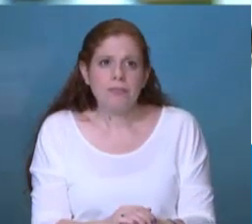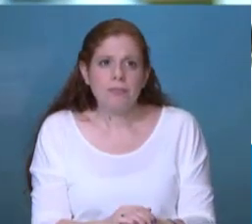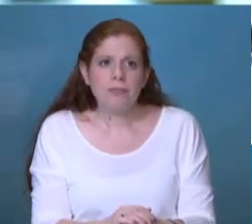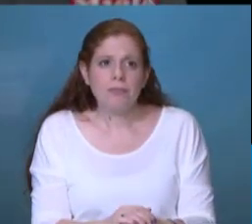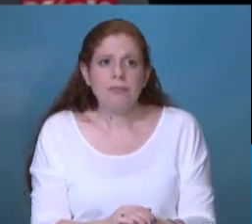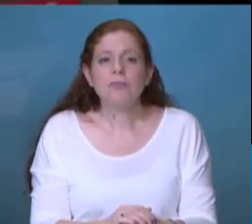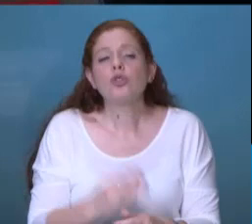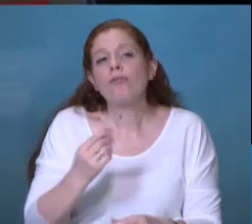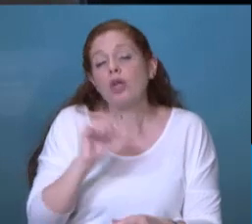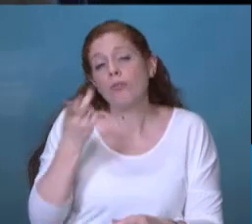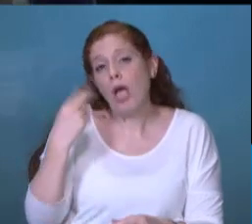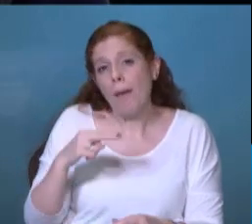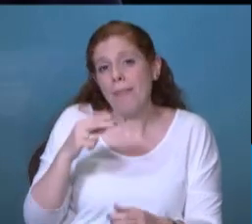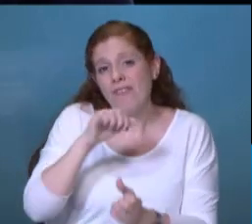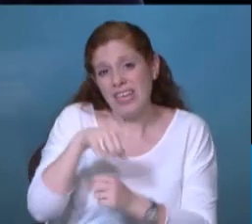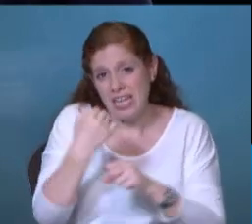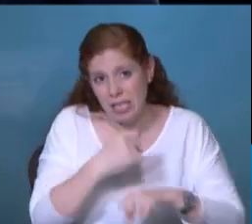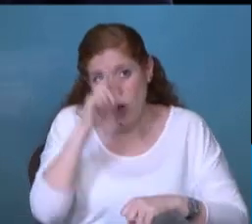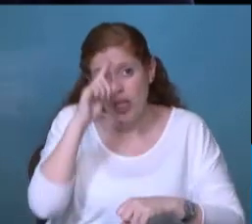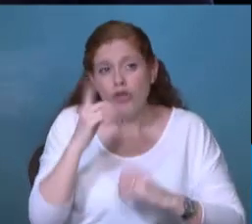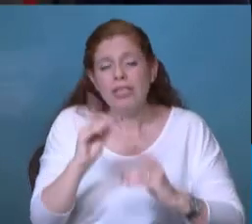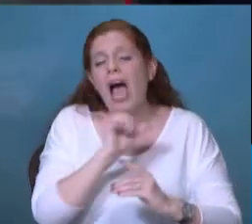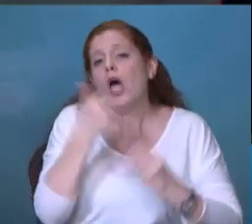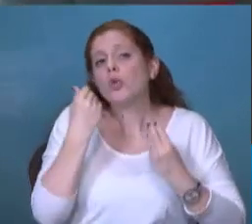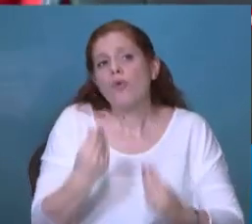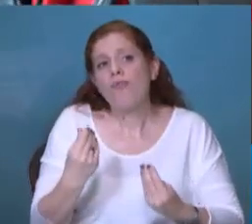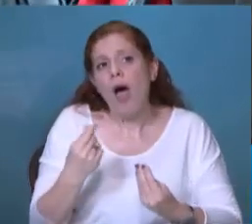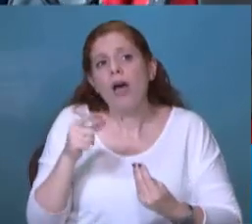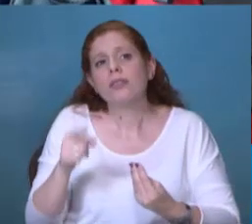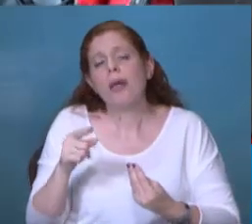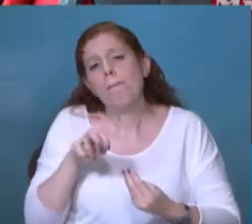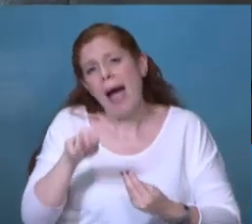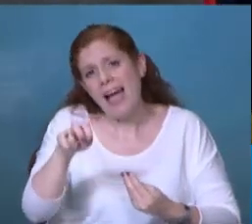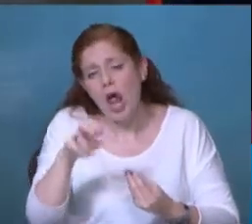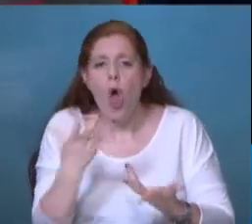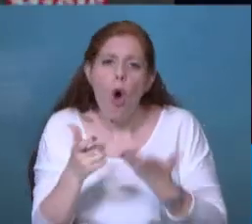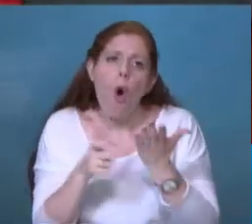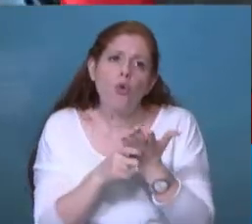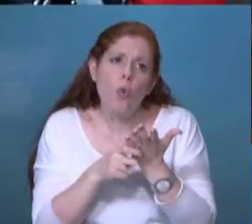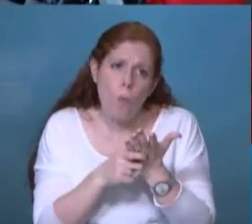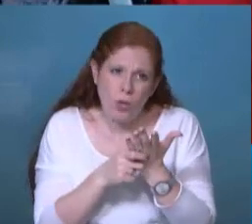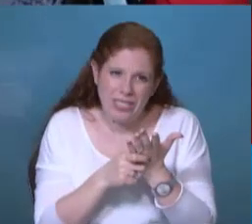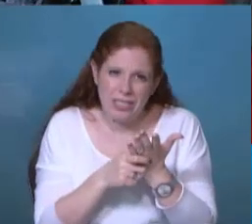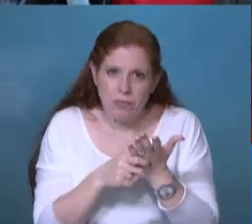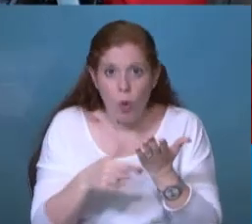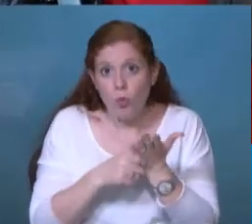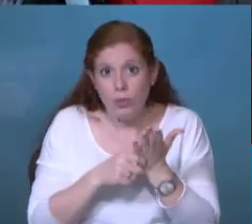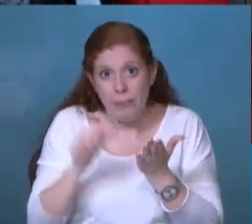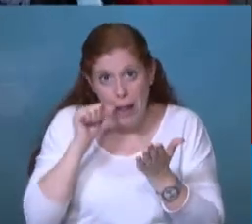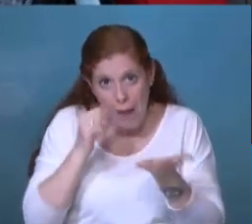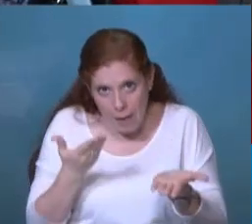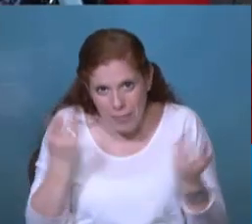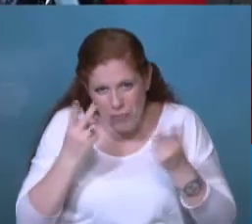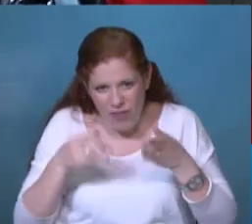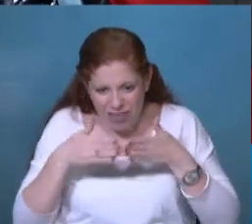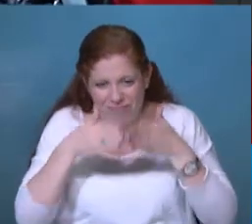טוב, אז כל מי שהיה בוונציה יודע שהדרך הכי יעילה להסתובב כאן היא או ברגל או באמצעות אוטובוסים, אוטובוסים על המים כמובן. אז